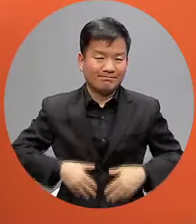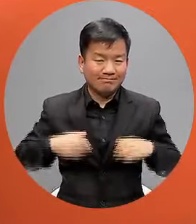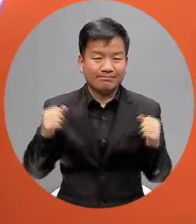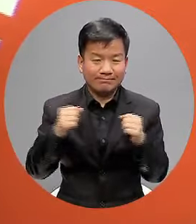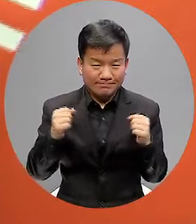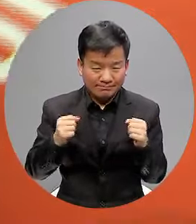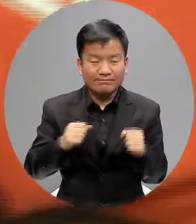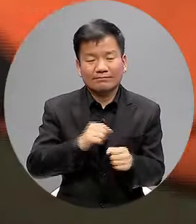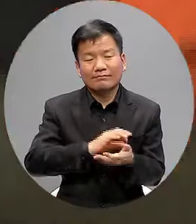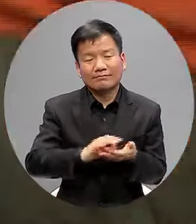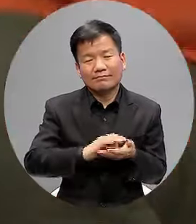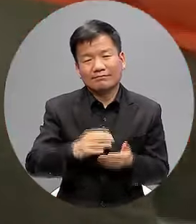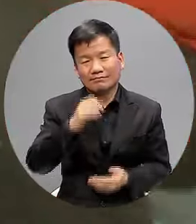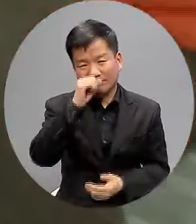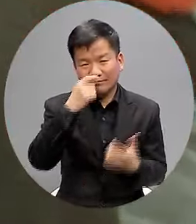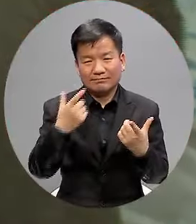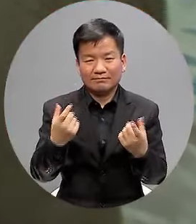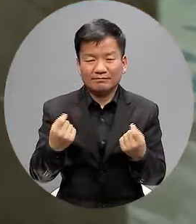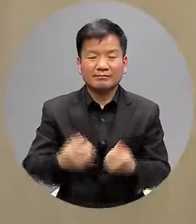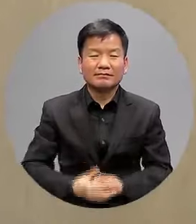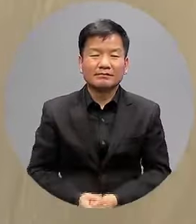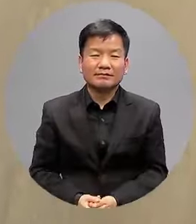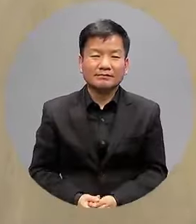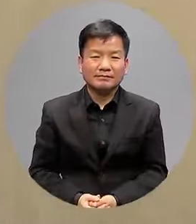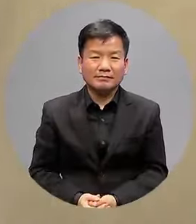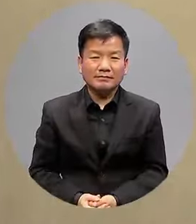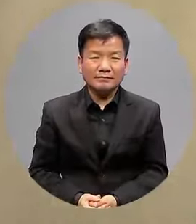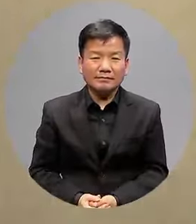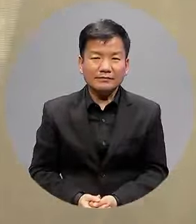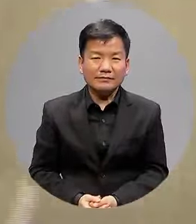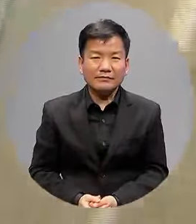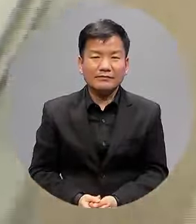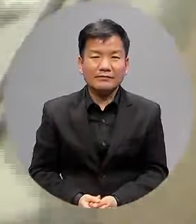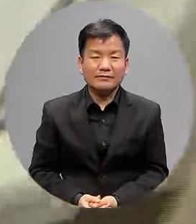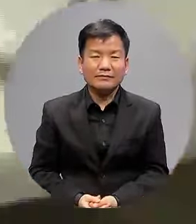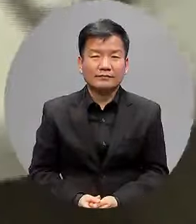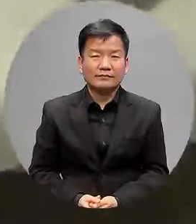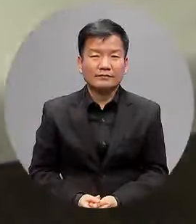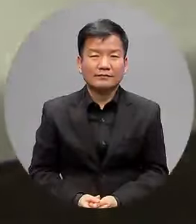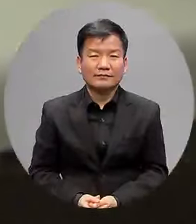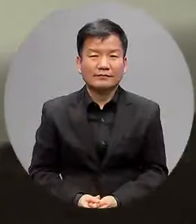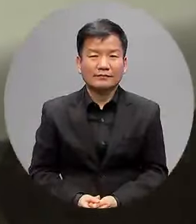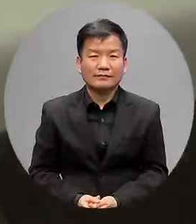겨울나기가 가능하다는 것을 보여주고 있습니다. MBC 뉴스 이승준입니다.